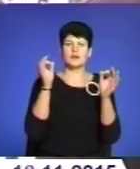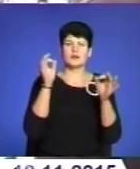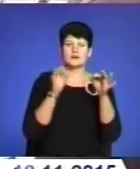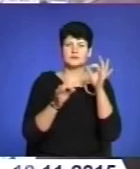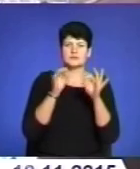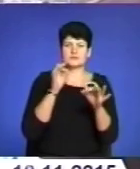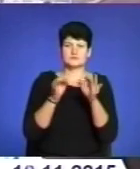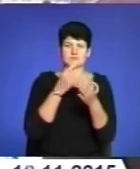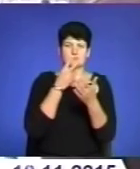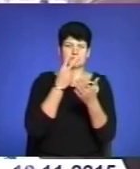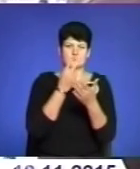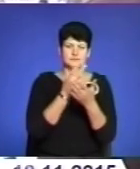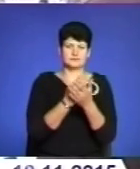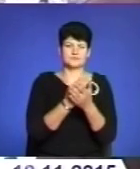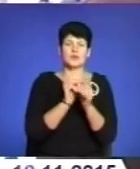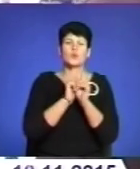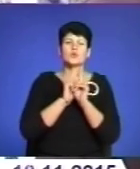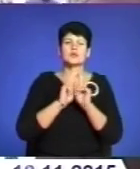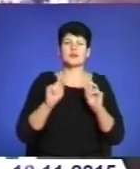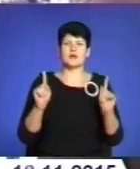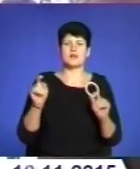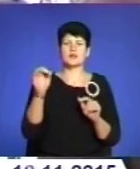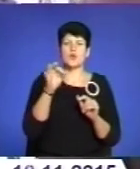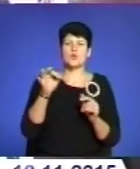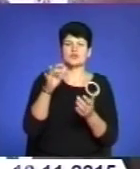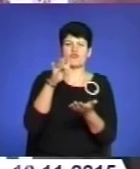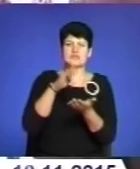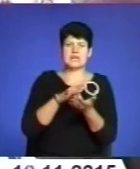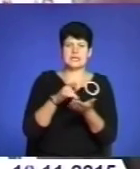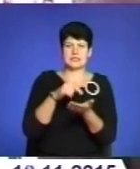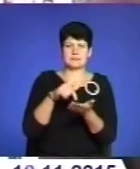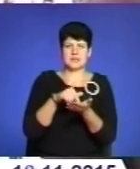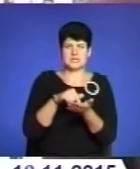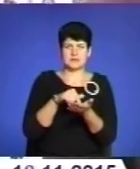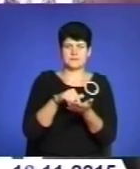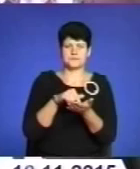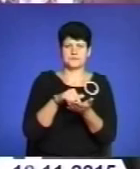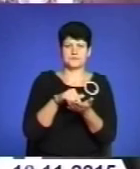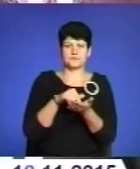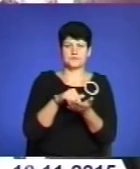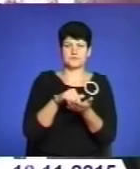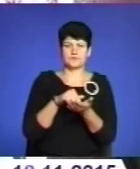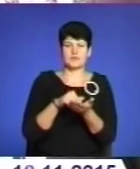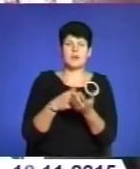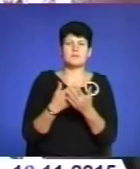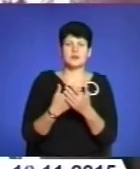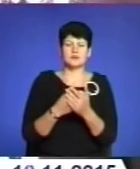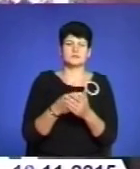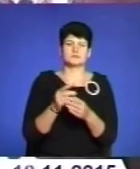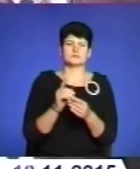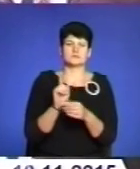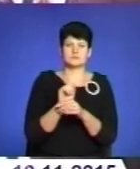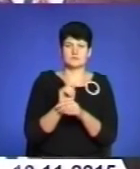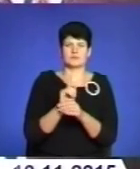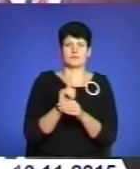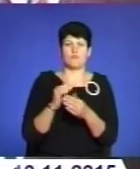ландшафтний вигляд і унікальне озеро в центрі міста. Я думаю, що при стабільній політичній